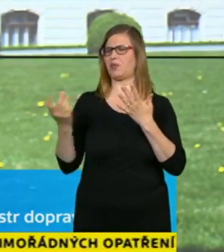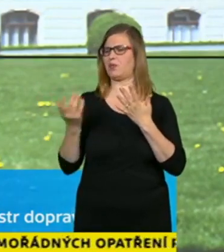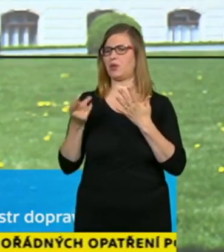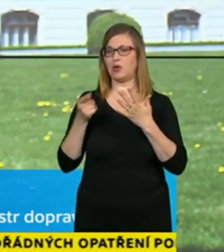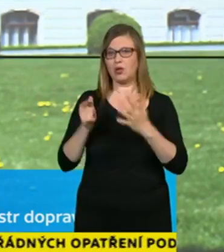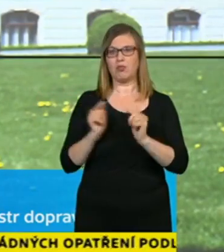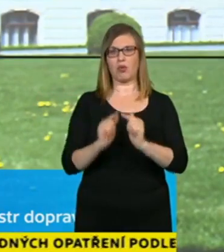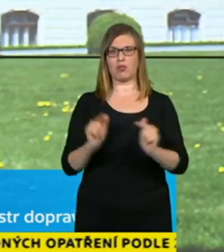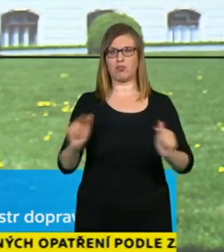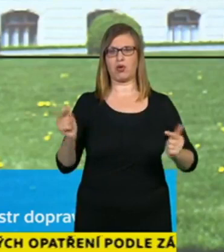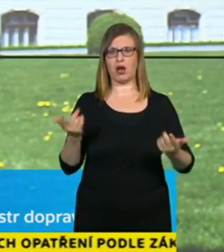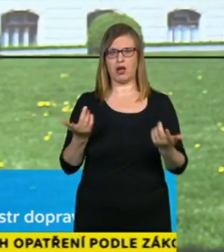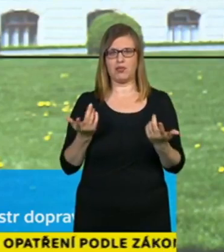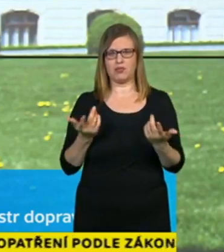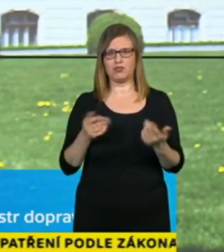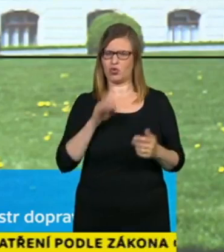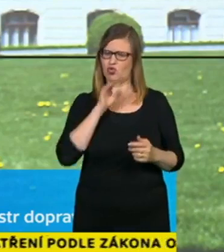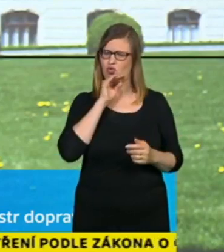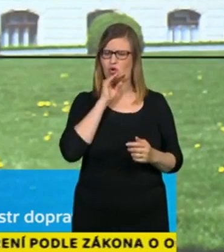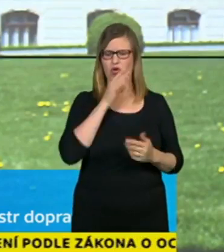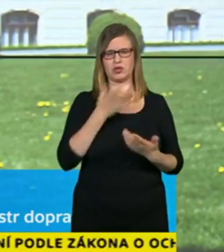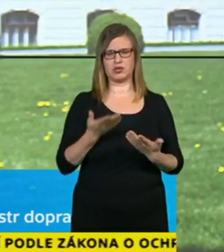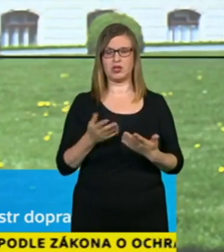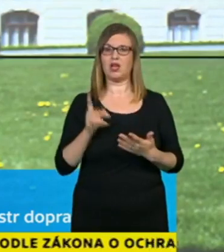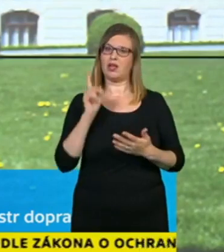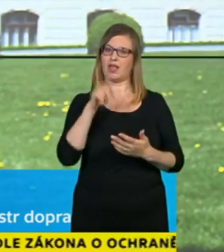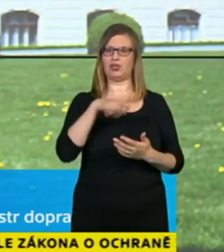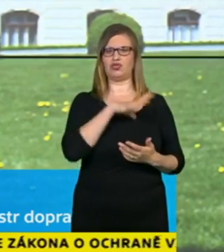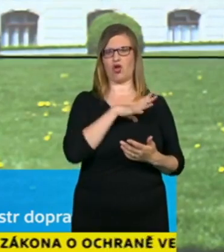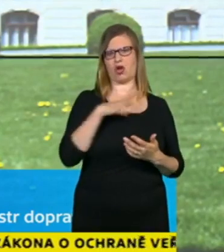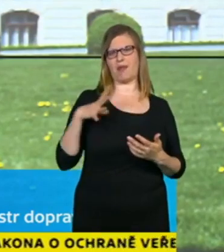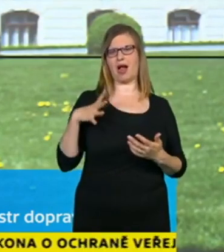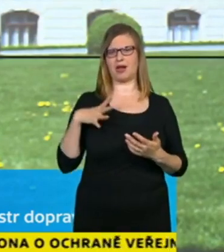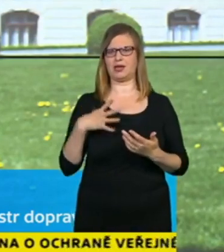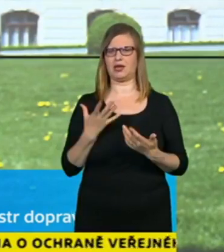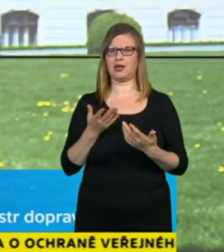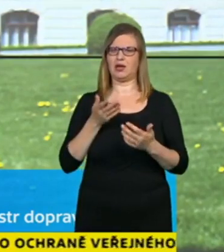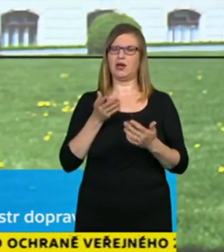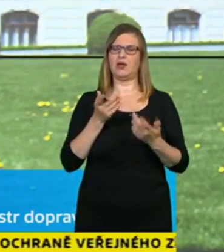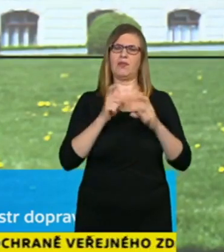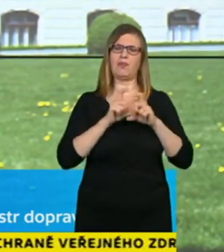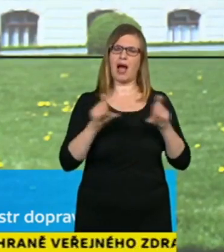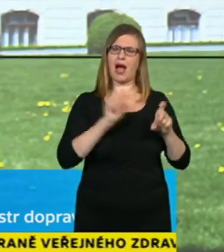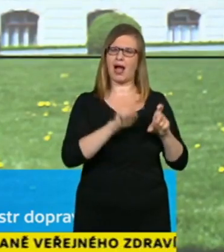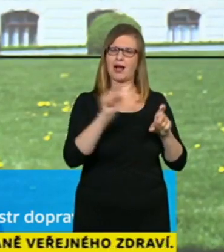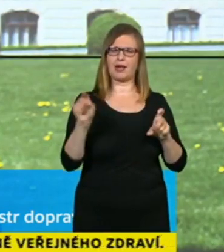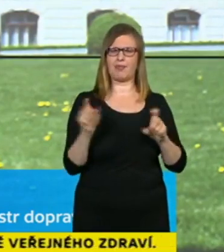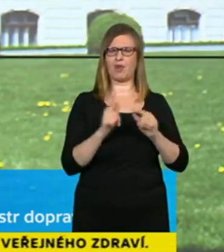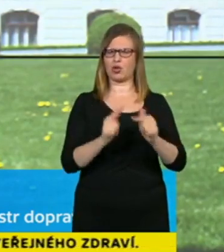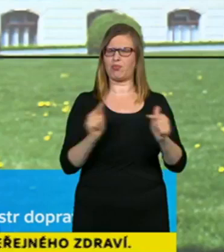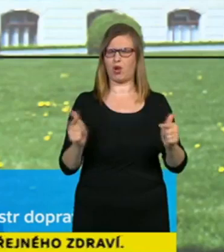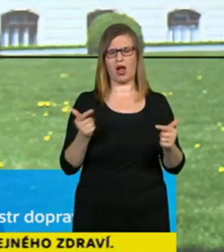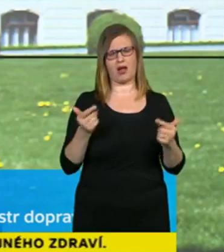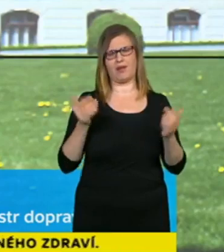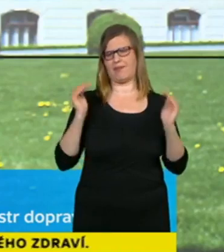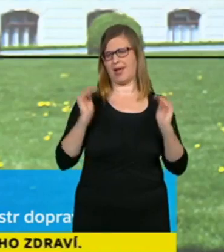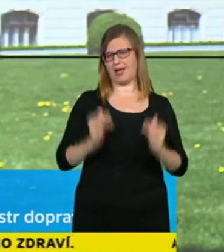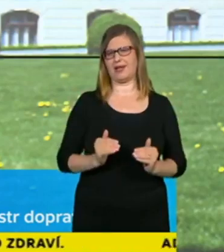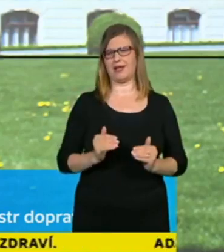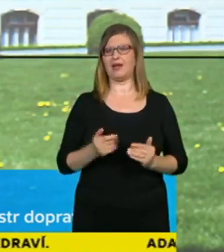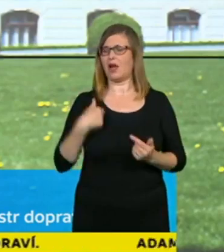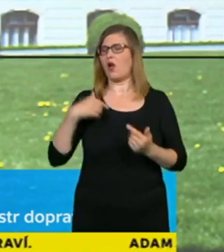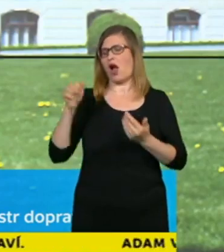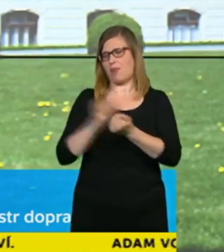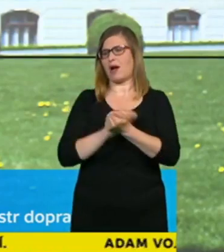přesně devítinásobně víc, abych byl přesný, než je běžná kapacita Českomoravské záruční a rozvojové banky. A já vím, že to opakuju, ale to musím říct ještě